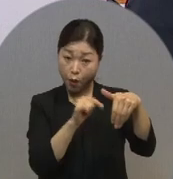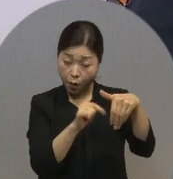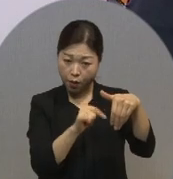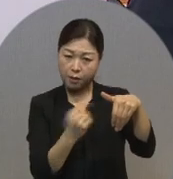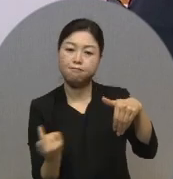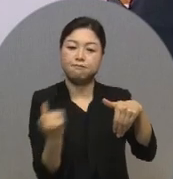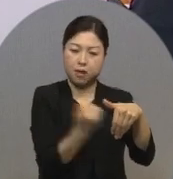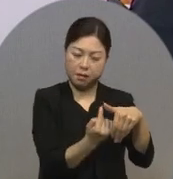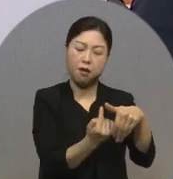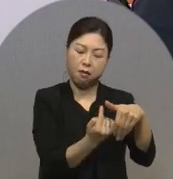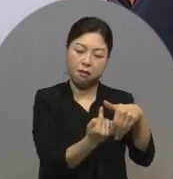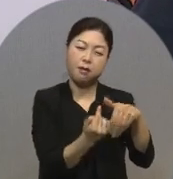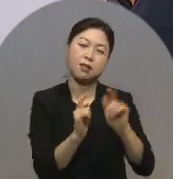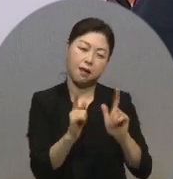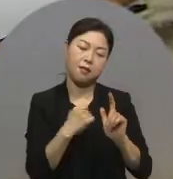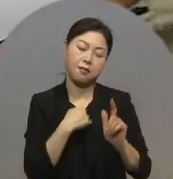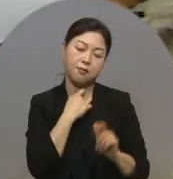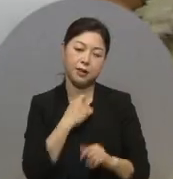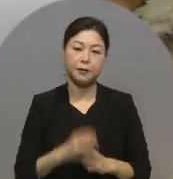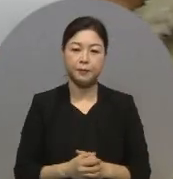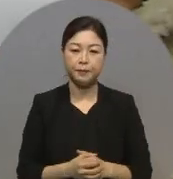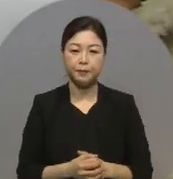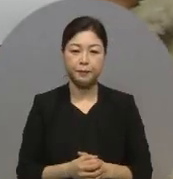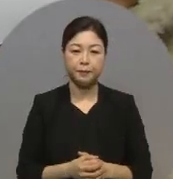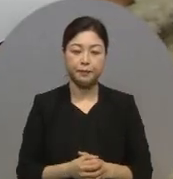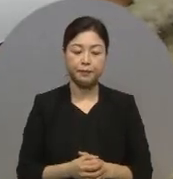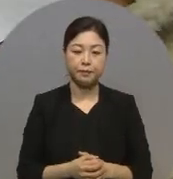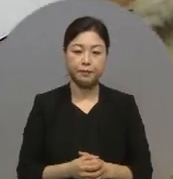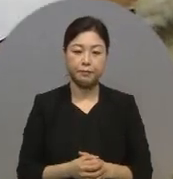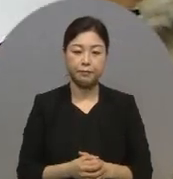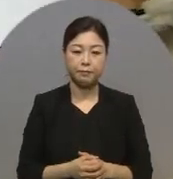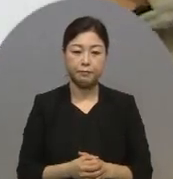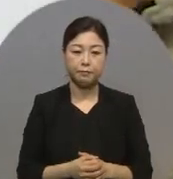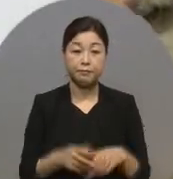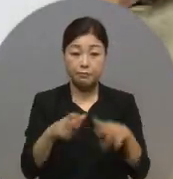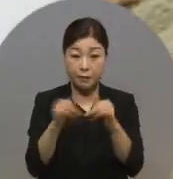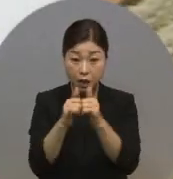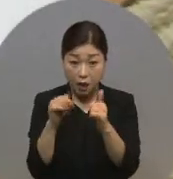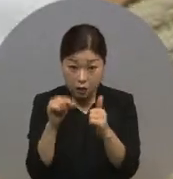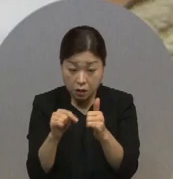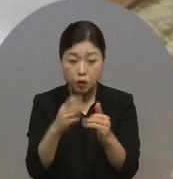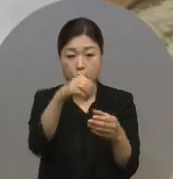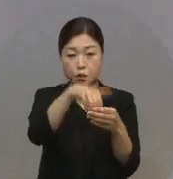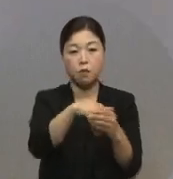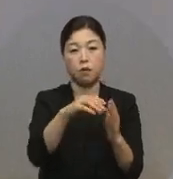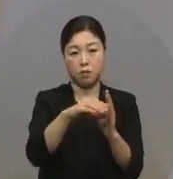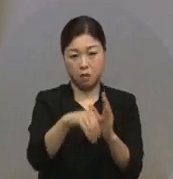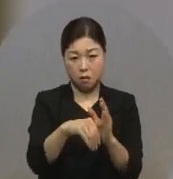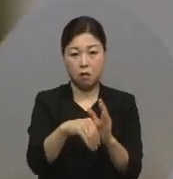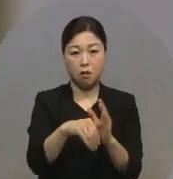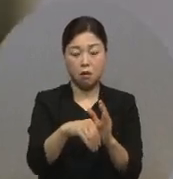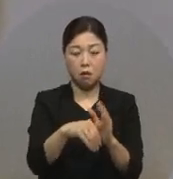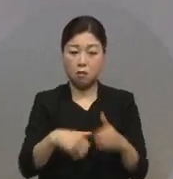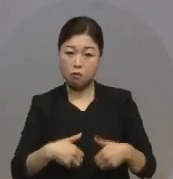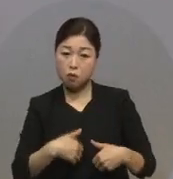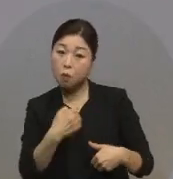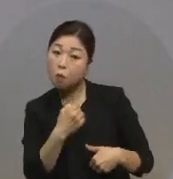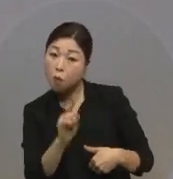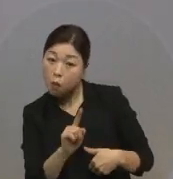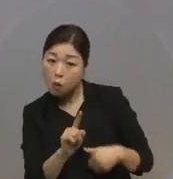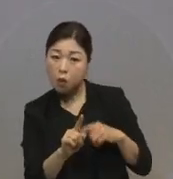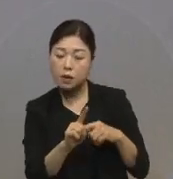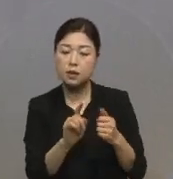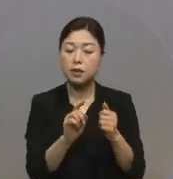그런 날이 되었으면 좋겠습니다. 우리는 장애인이 투표를 하는 데 있어 어떤 것이 필요하고 어떤